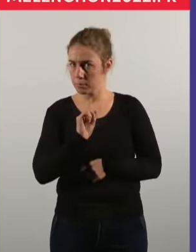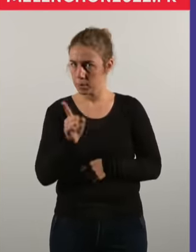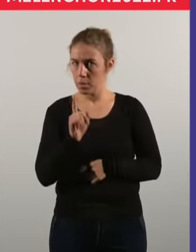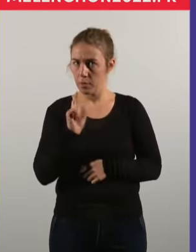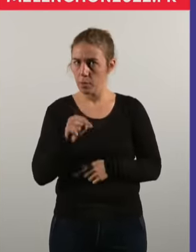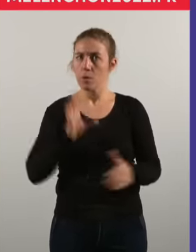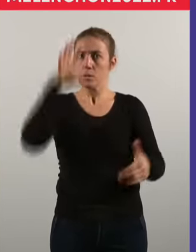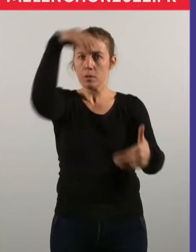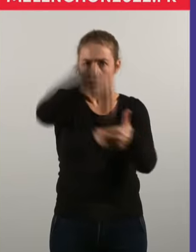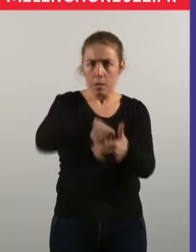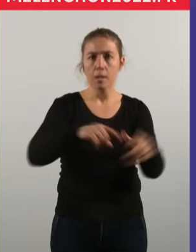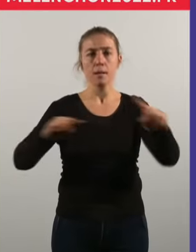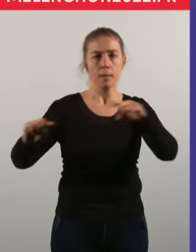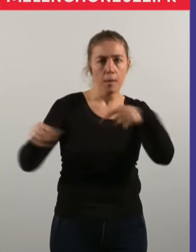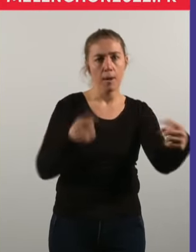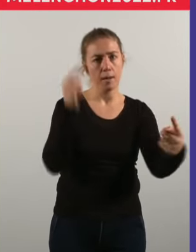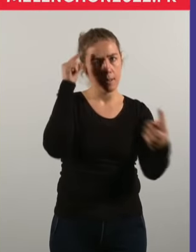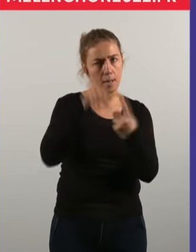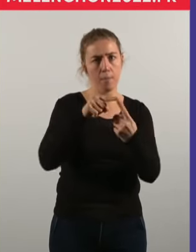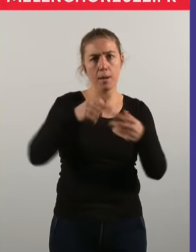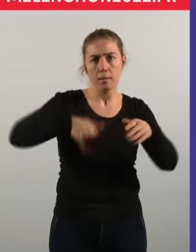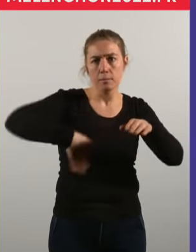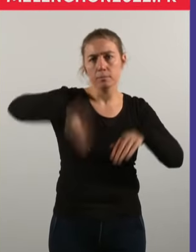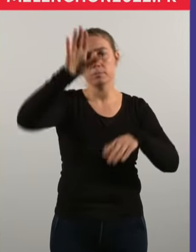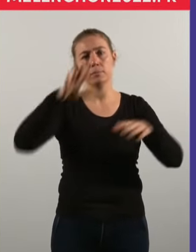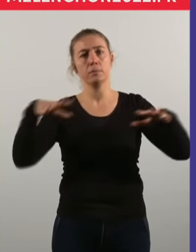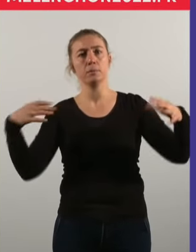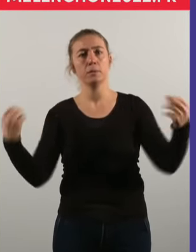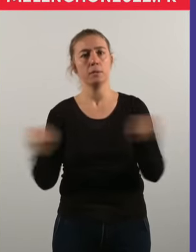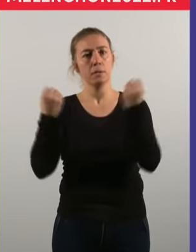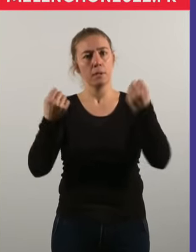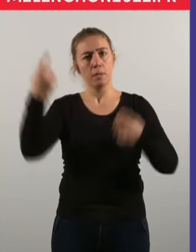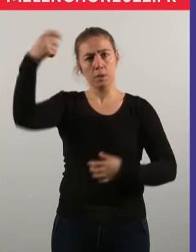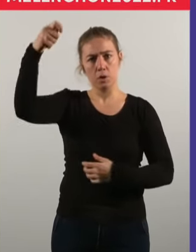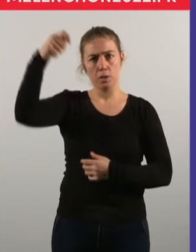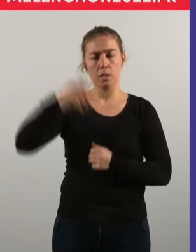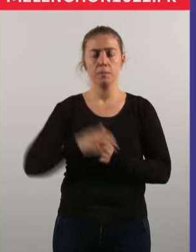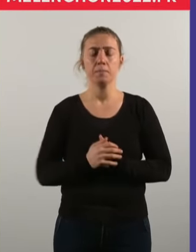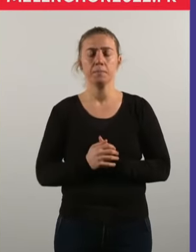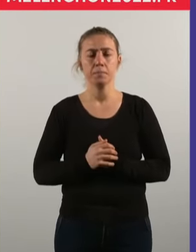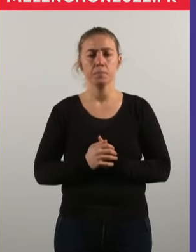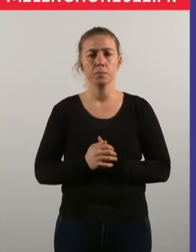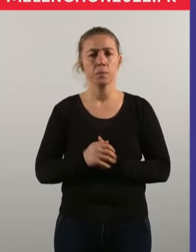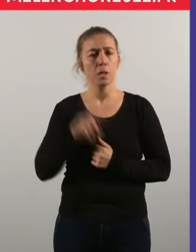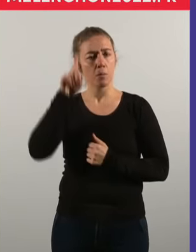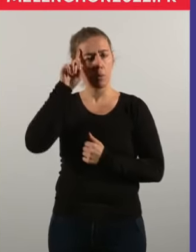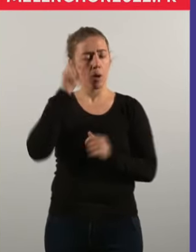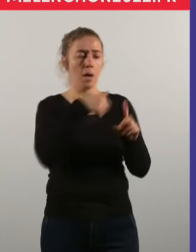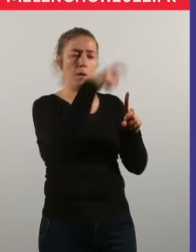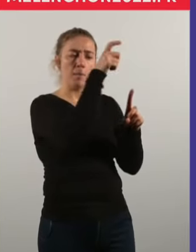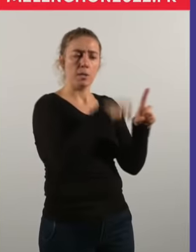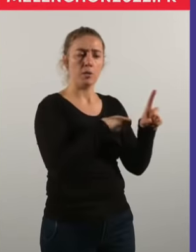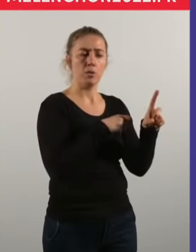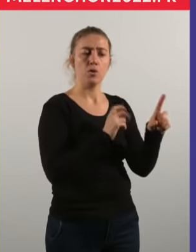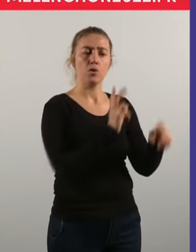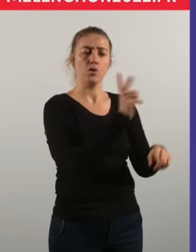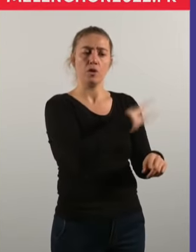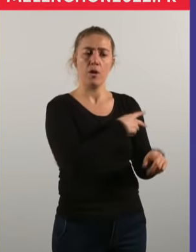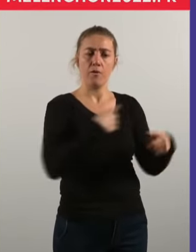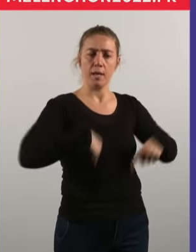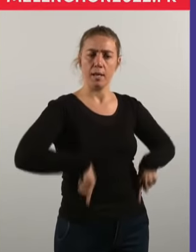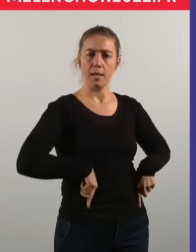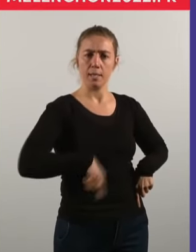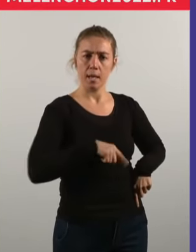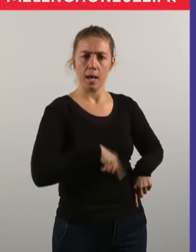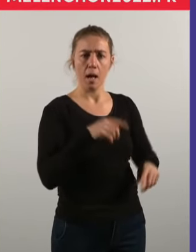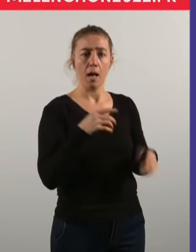le débat de l'élection présidentielle, car c'est une des compétences du chef de l'État dans la constitution de la Ve République que cette question